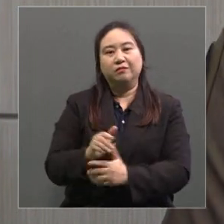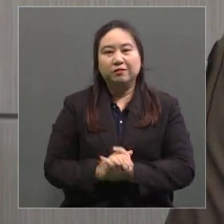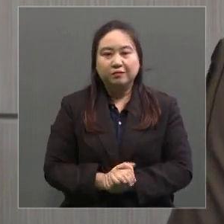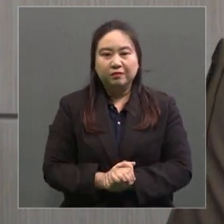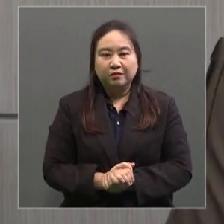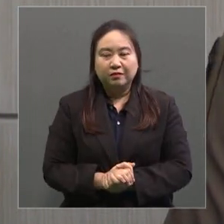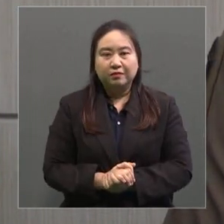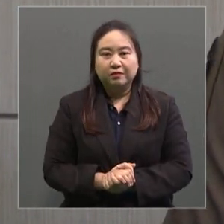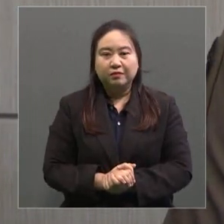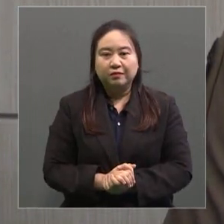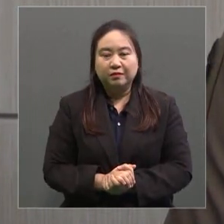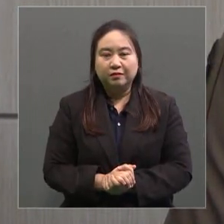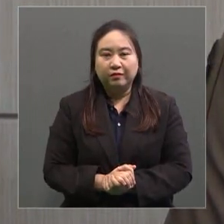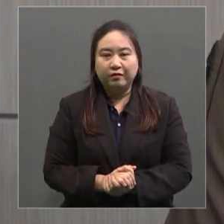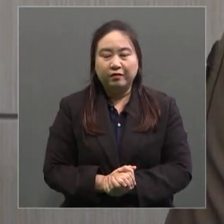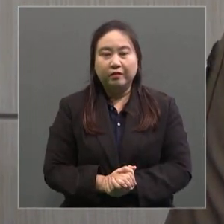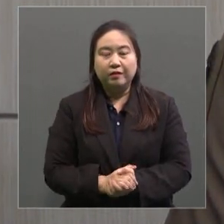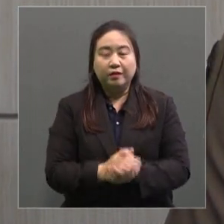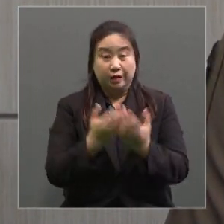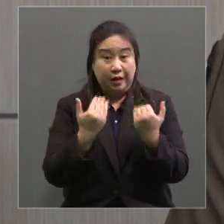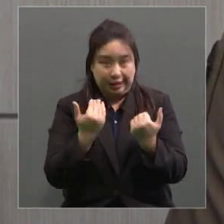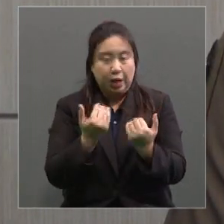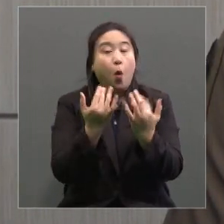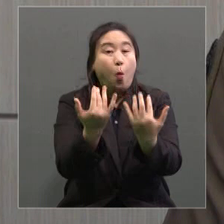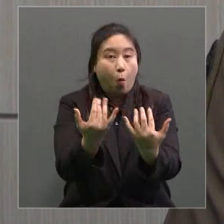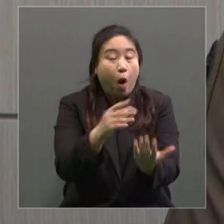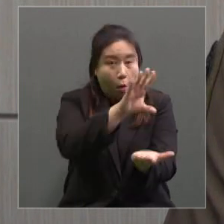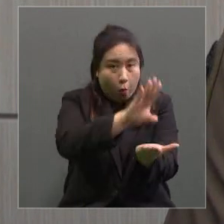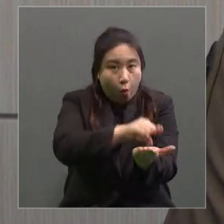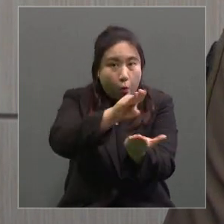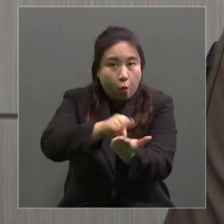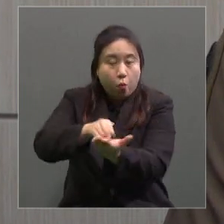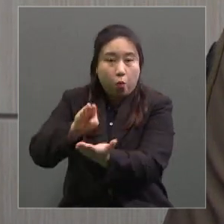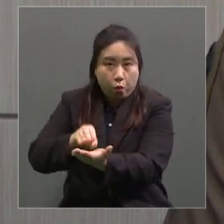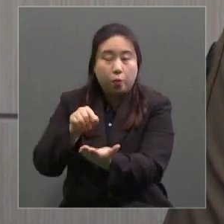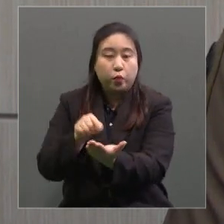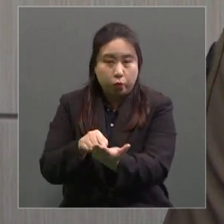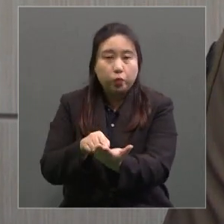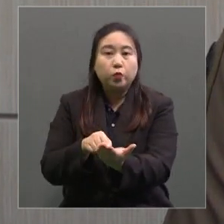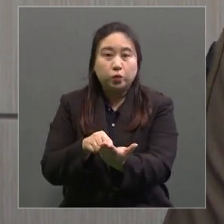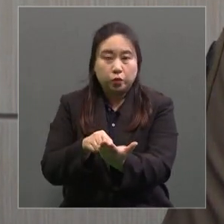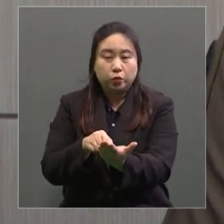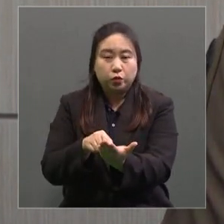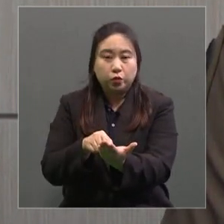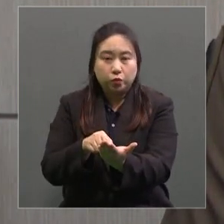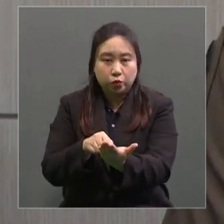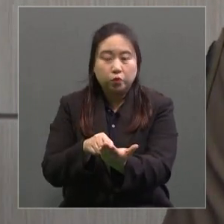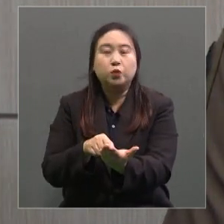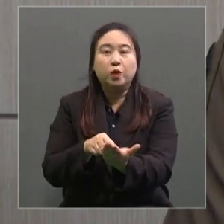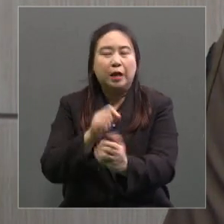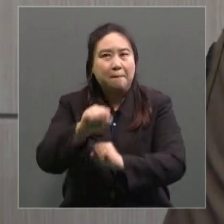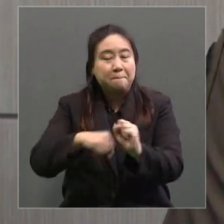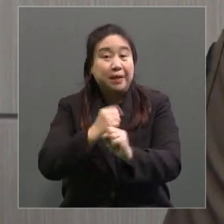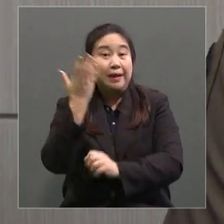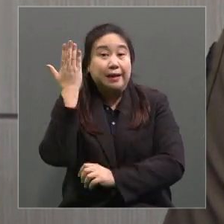ให้ไปถึงที่สุดนะครับในกระบวนการที่เราดำเนินการนี้กำลังรวบรวมนะครับรวบรวมการดำเนินคดีในปีที่ผ่